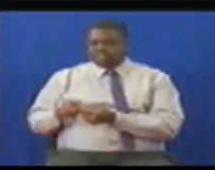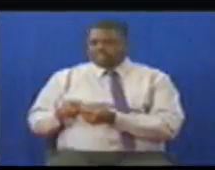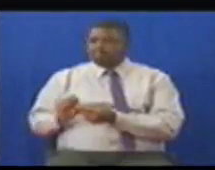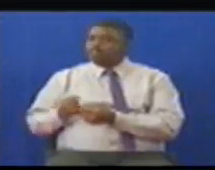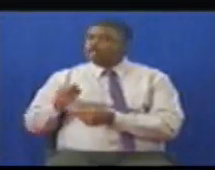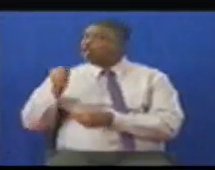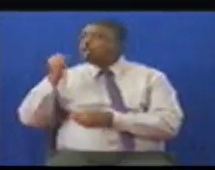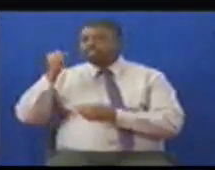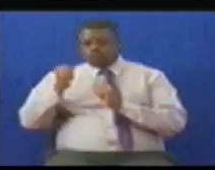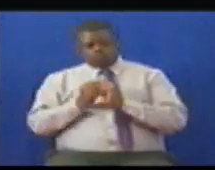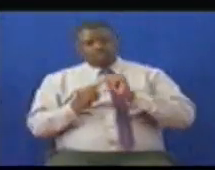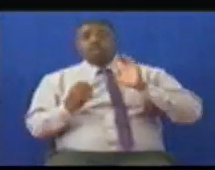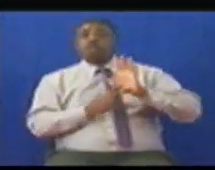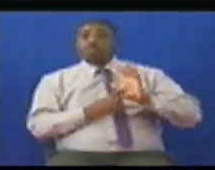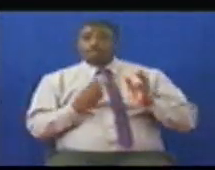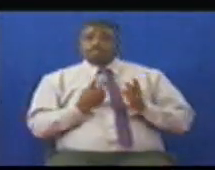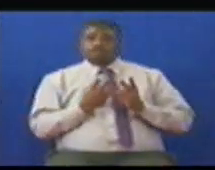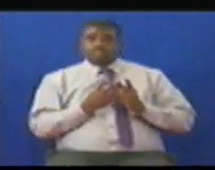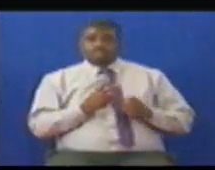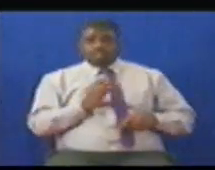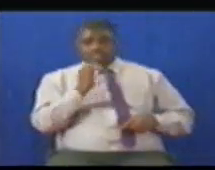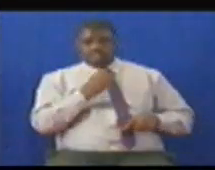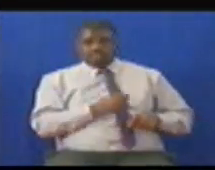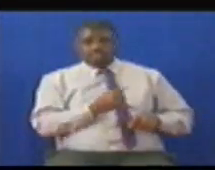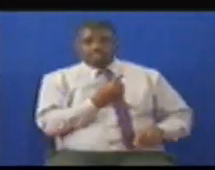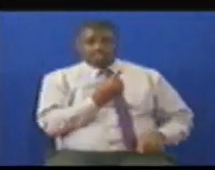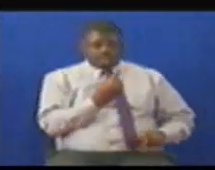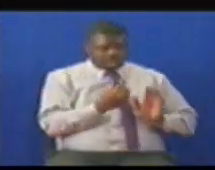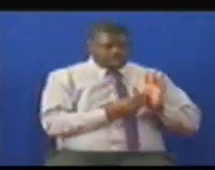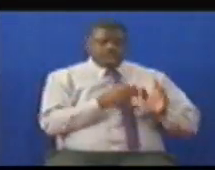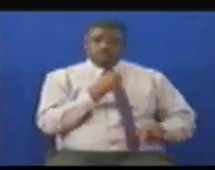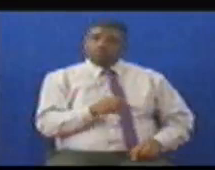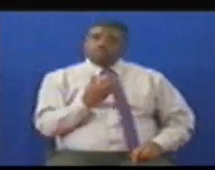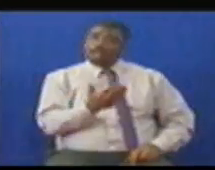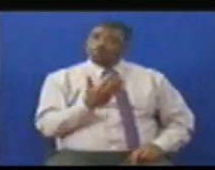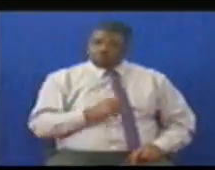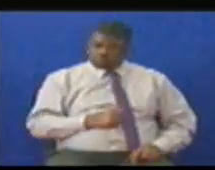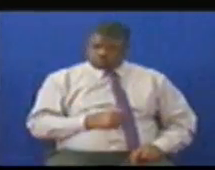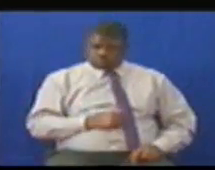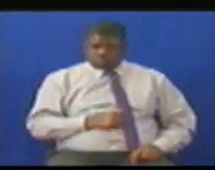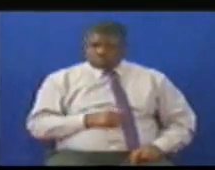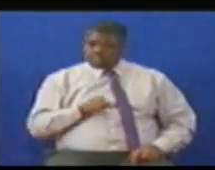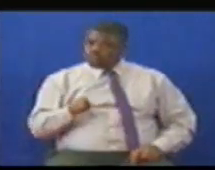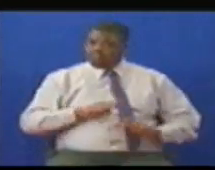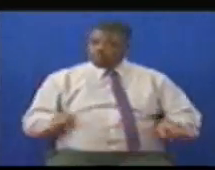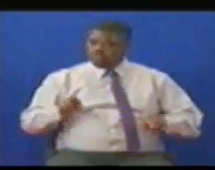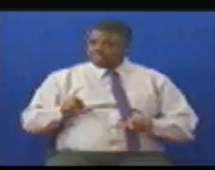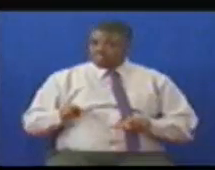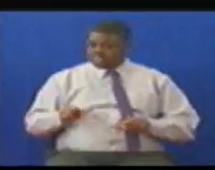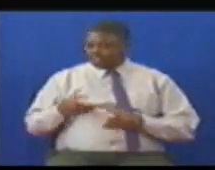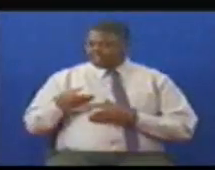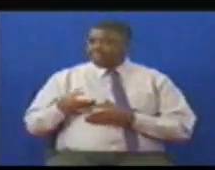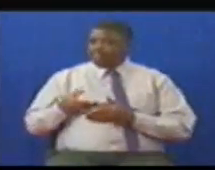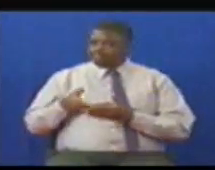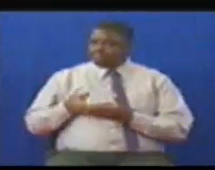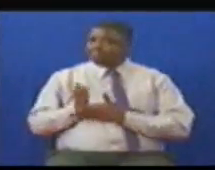17 sawa na 8.5% ikilinganishwa na fedha za miradi ya maendeleo zilizoidhinishwa katika mwaka wa fedha 2020